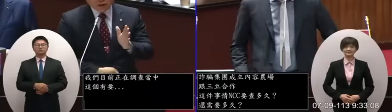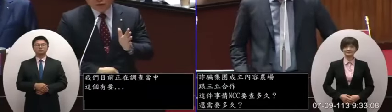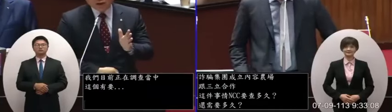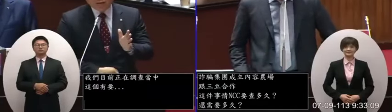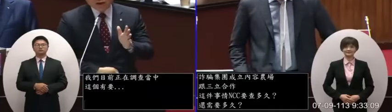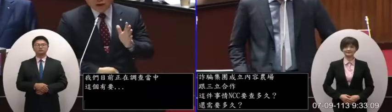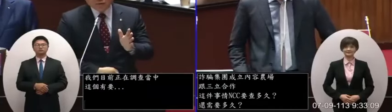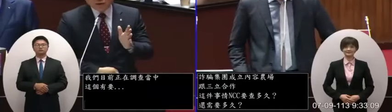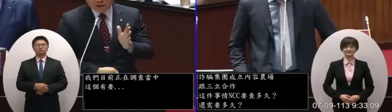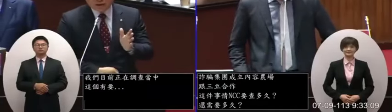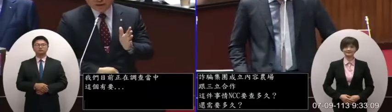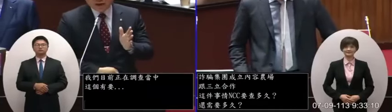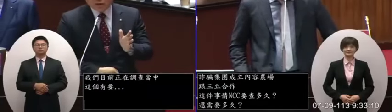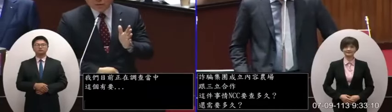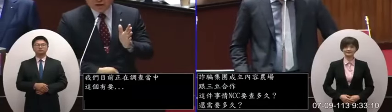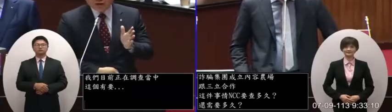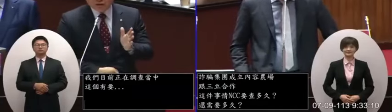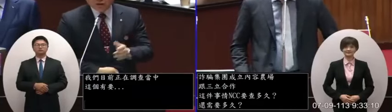变？